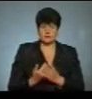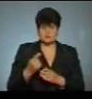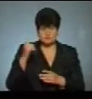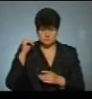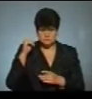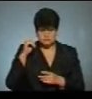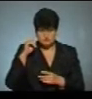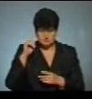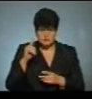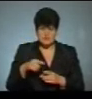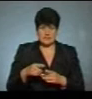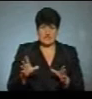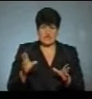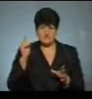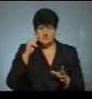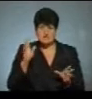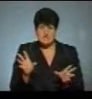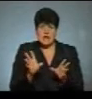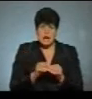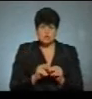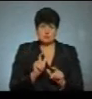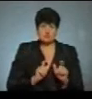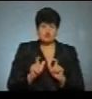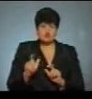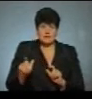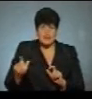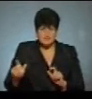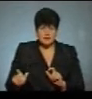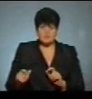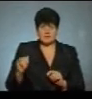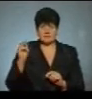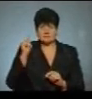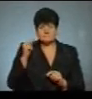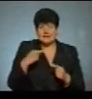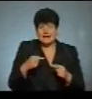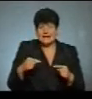вчитися разом з студентами і опановувати різні